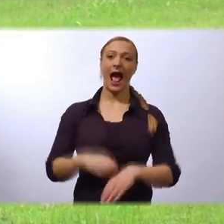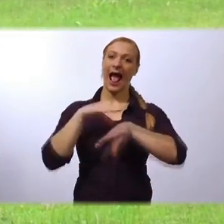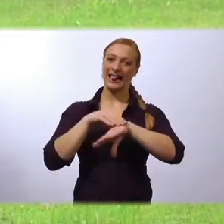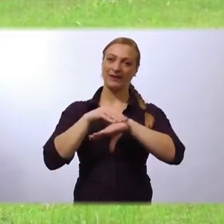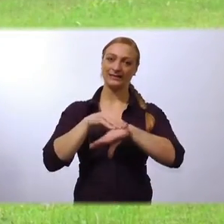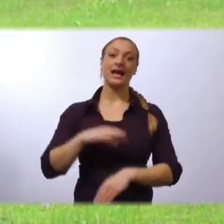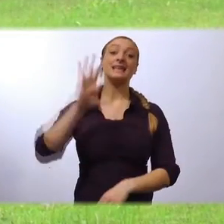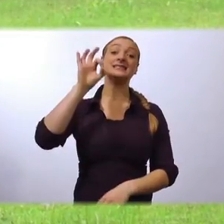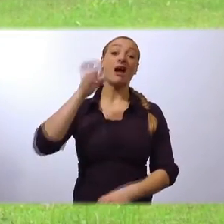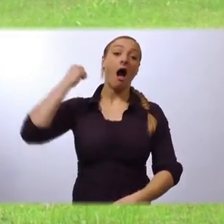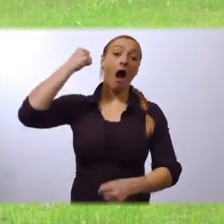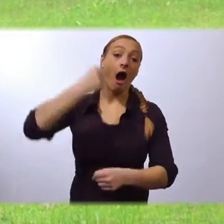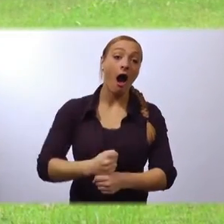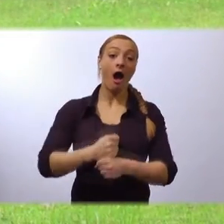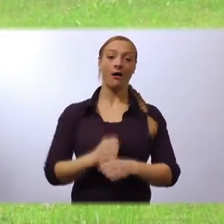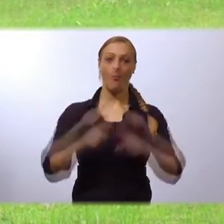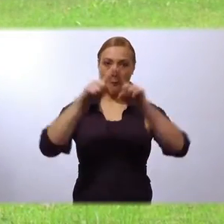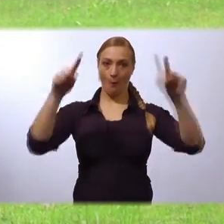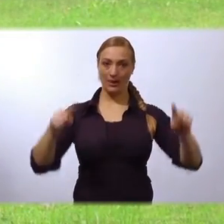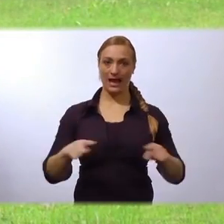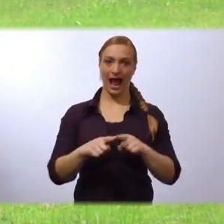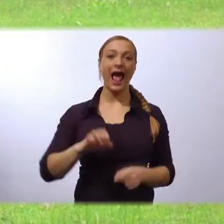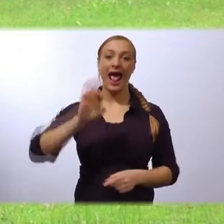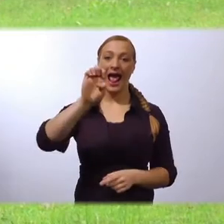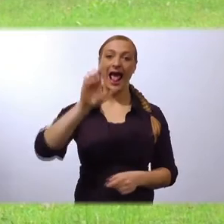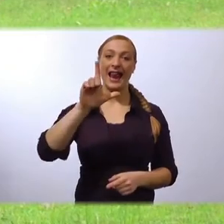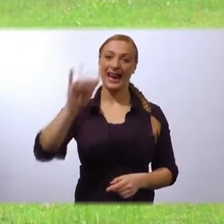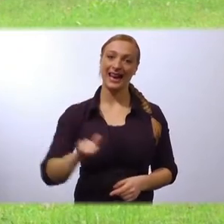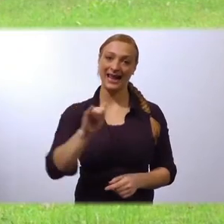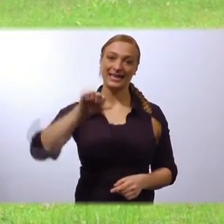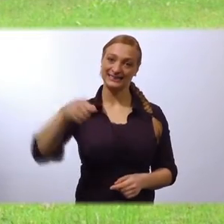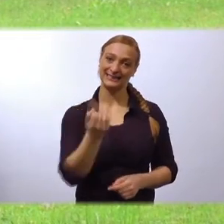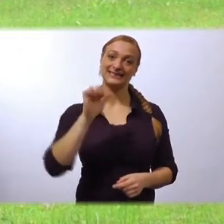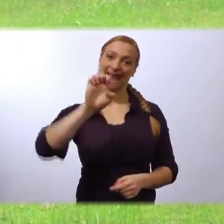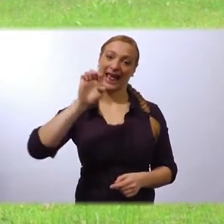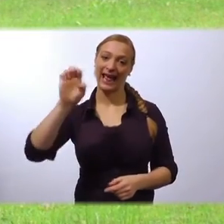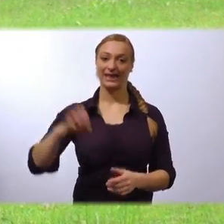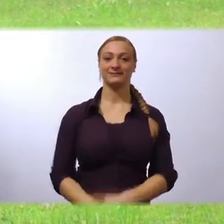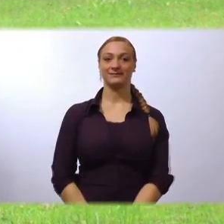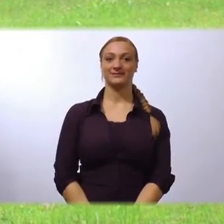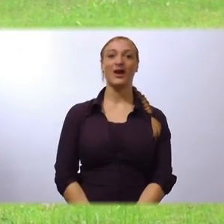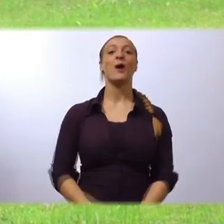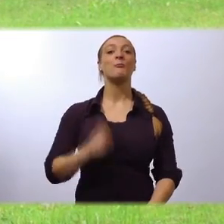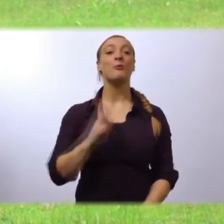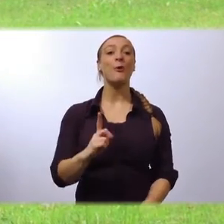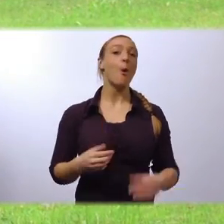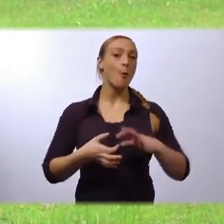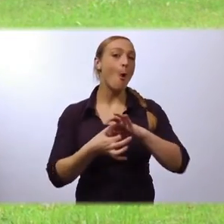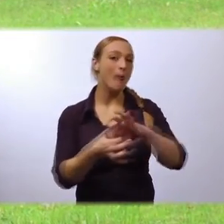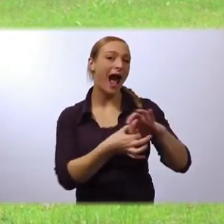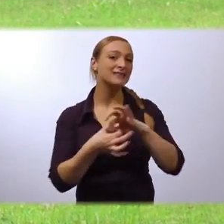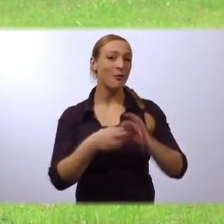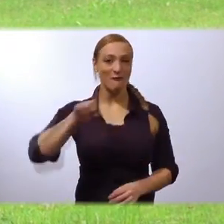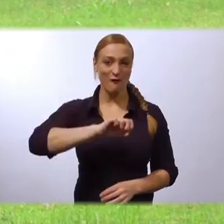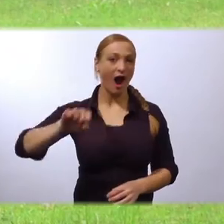est un traité de coopération dans lequel il est question de politique, d'affaires étrangères, de défense et